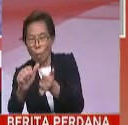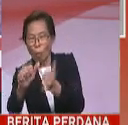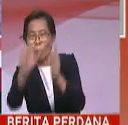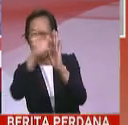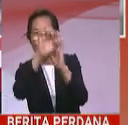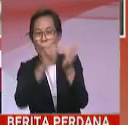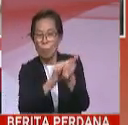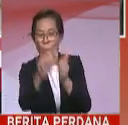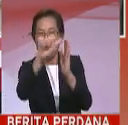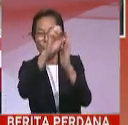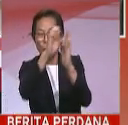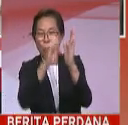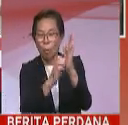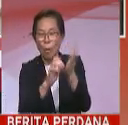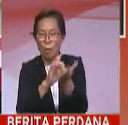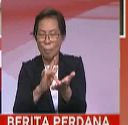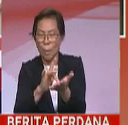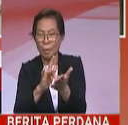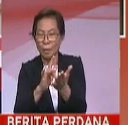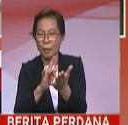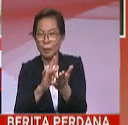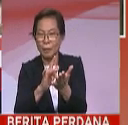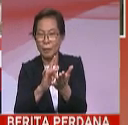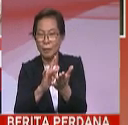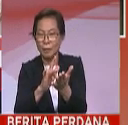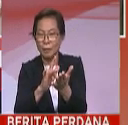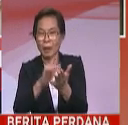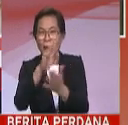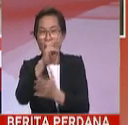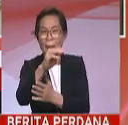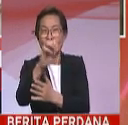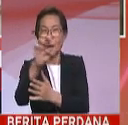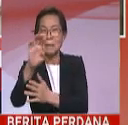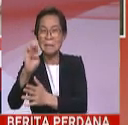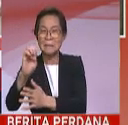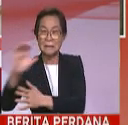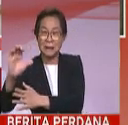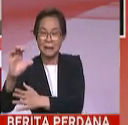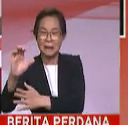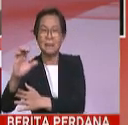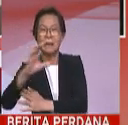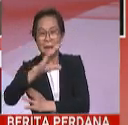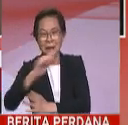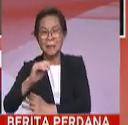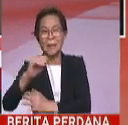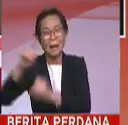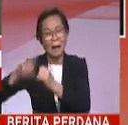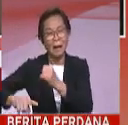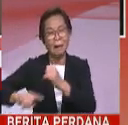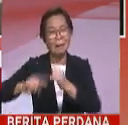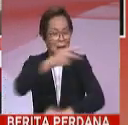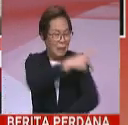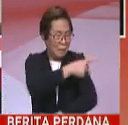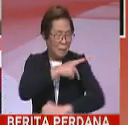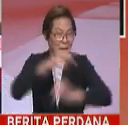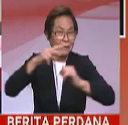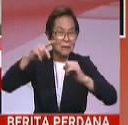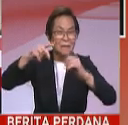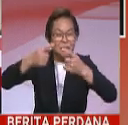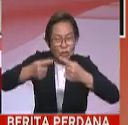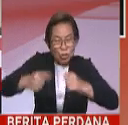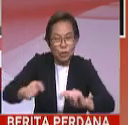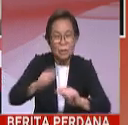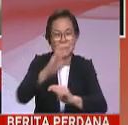etika daripada Medical Review and Ethics Committee, MREC, dan akhir sekali Clinical Trial Import